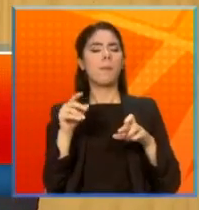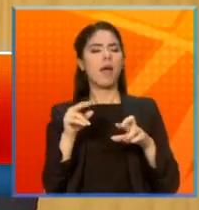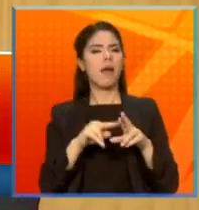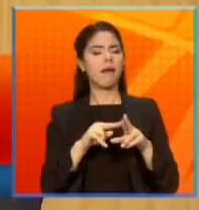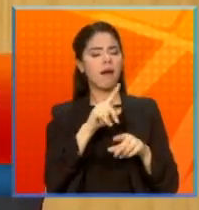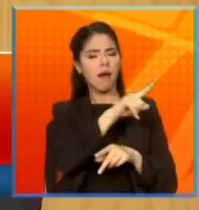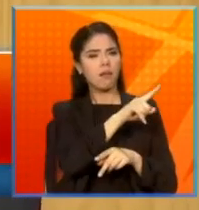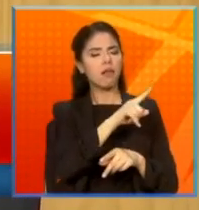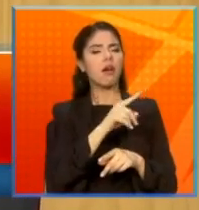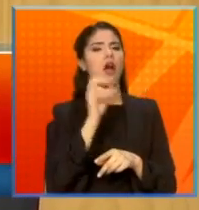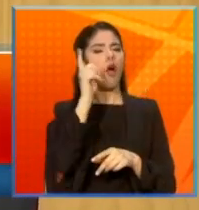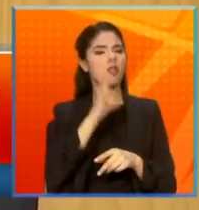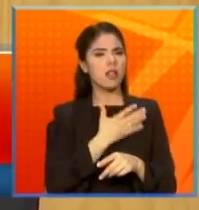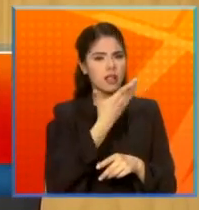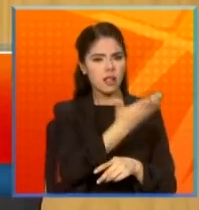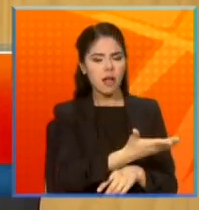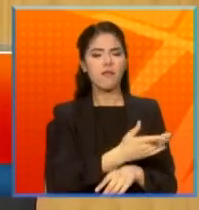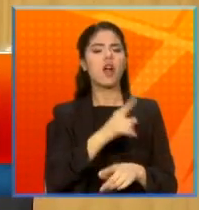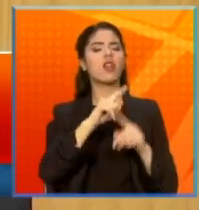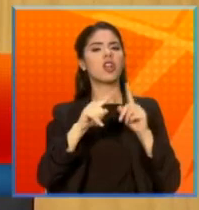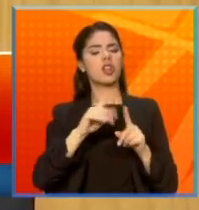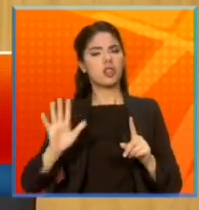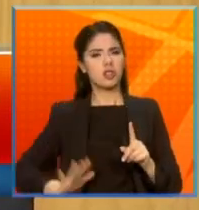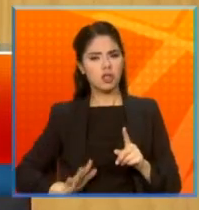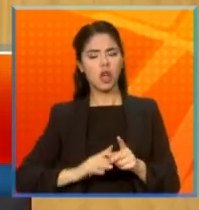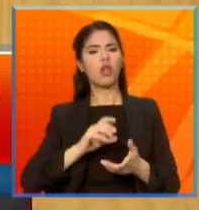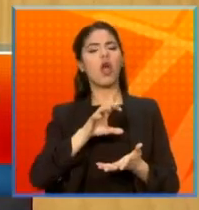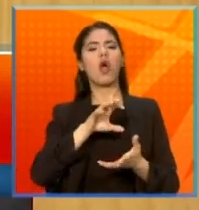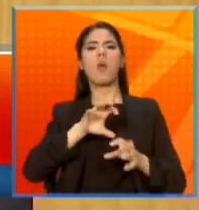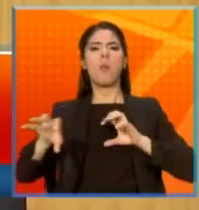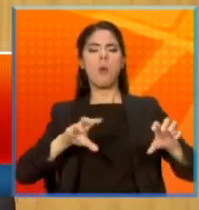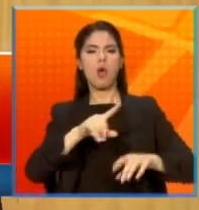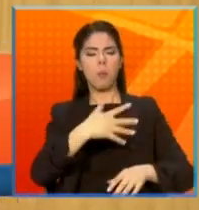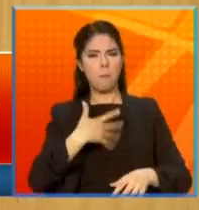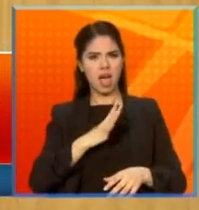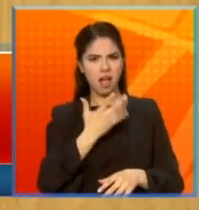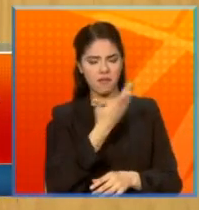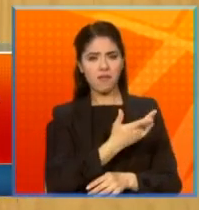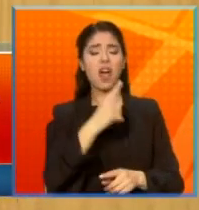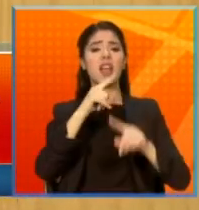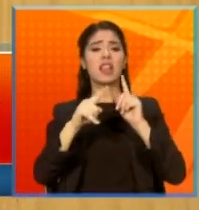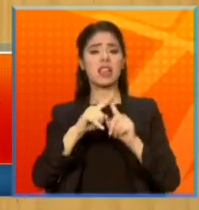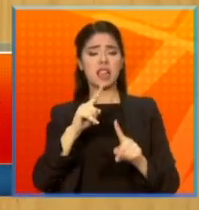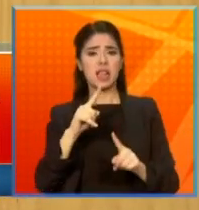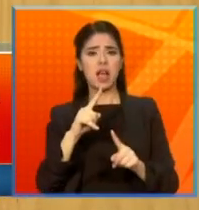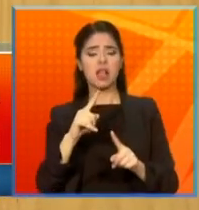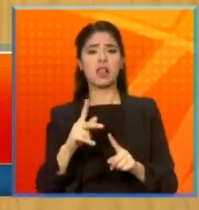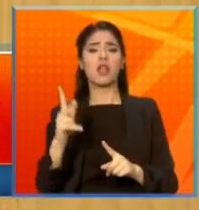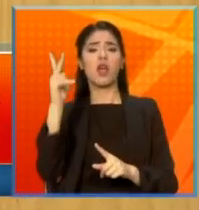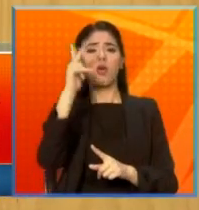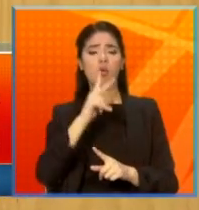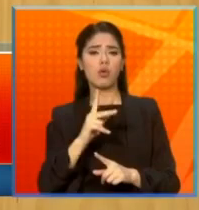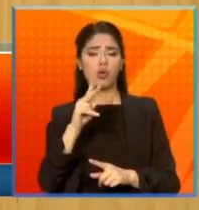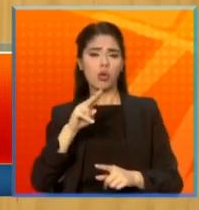Babacan'ın HDP sevdası, Kılıçdaroğlu'nun bölücülük merakı siyasette üçüncü bir blok